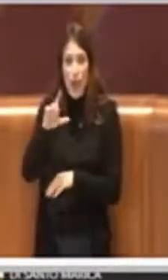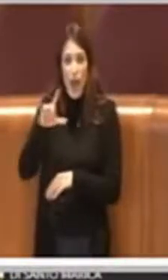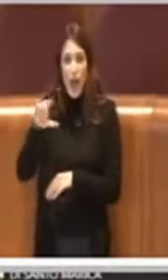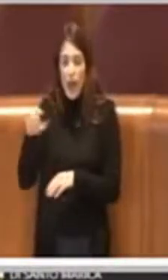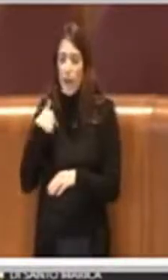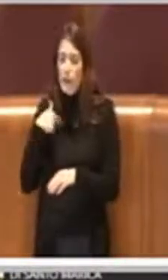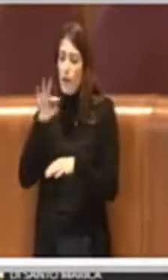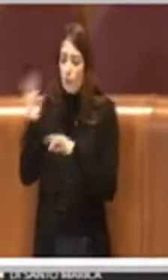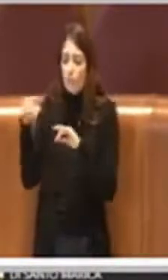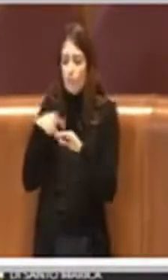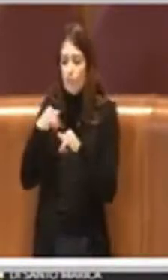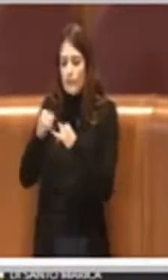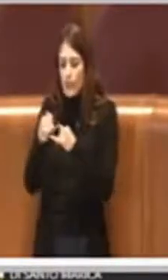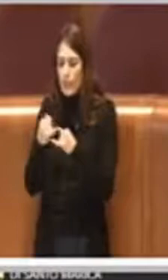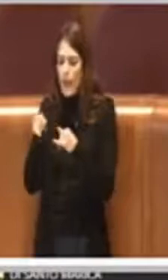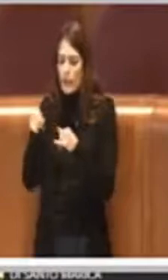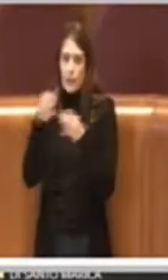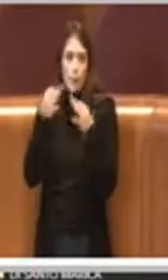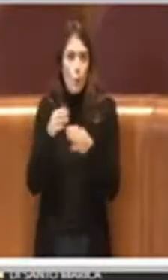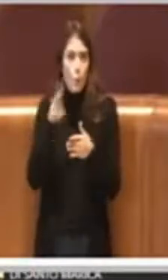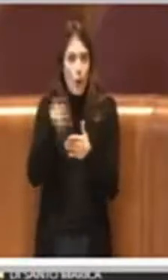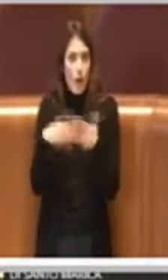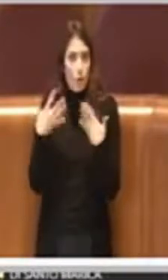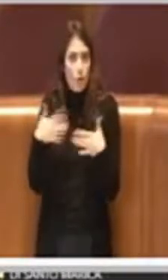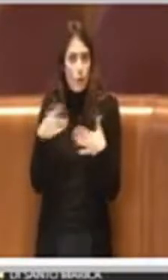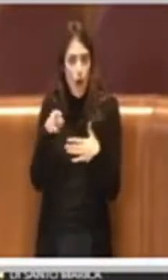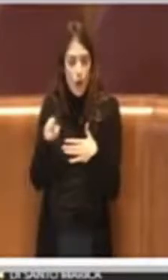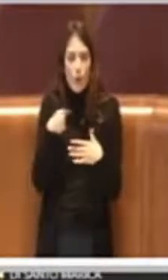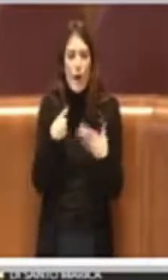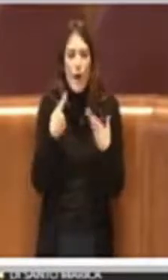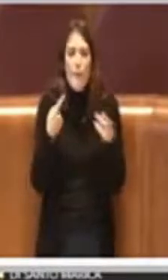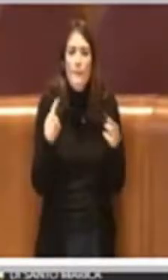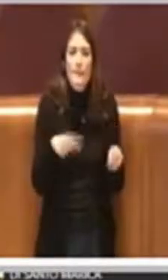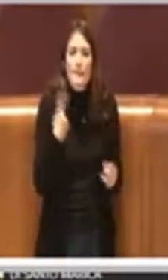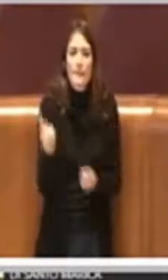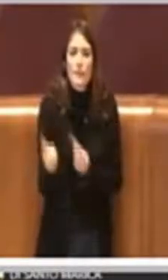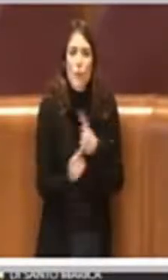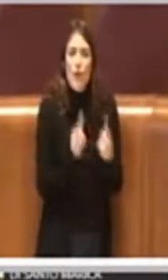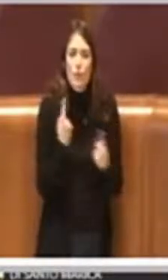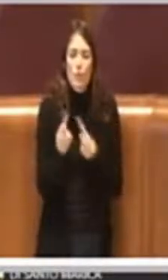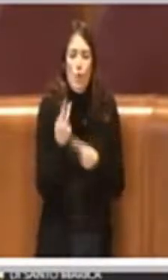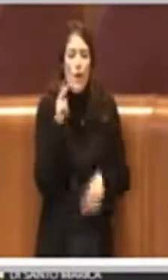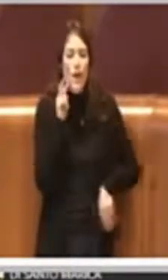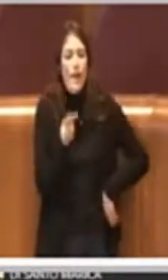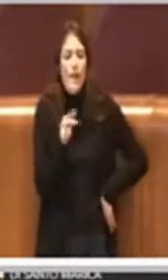articoli, evidentemente se l'erano letto. In questo caso non ho questa grande